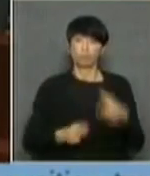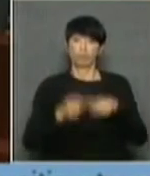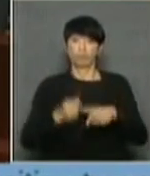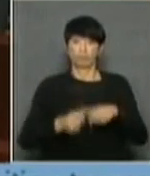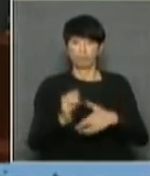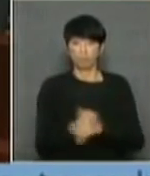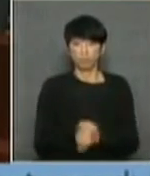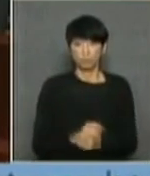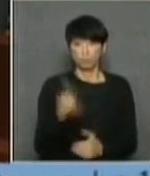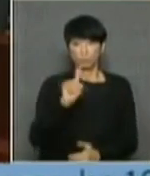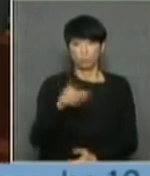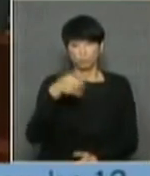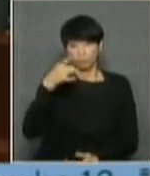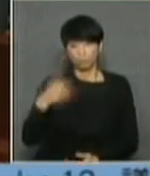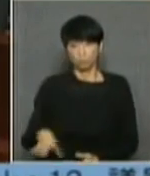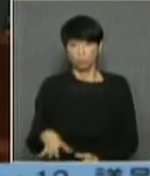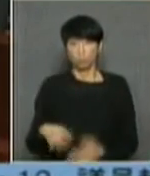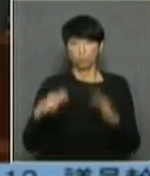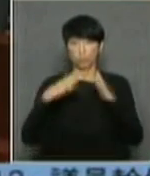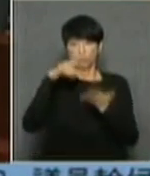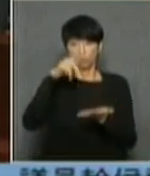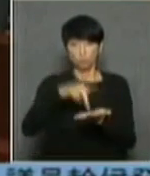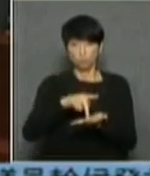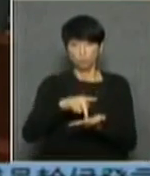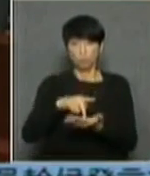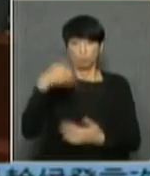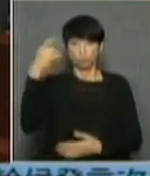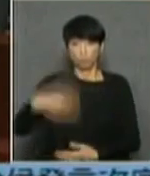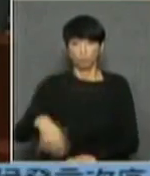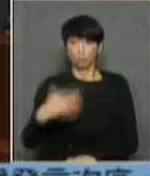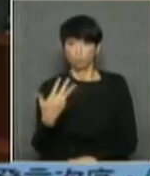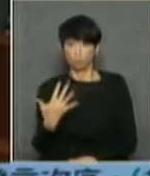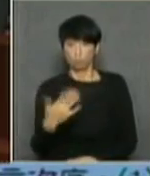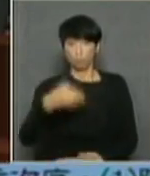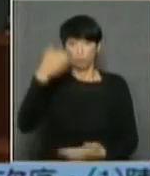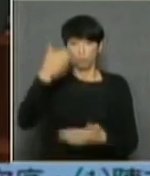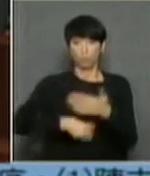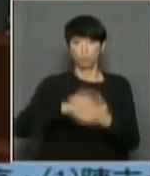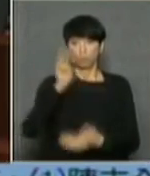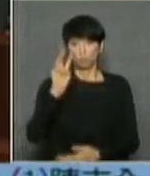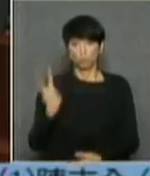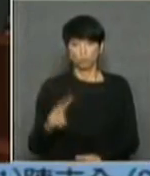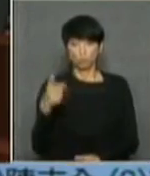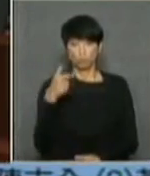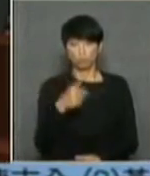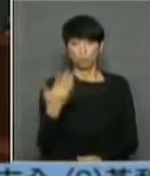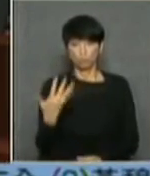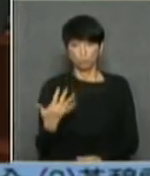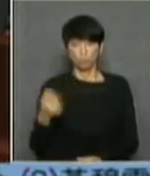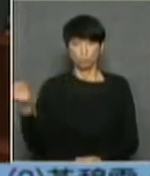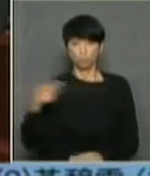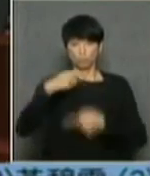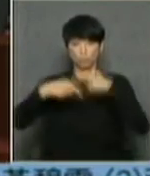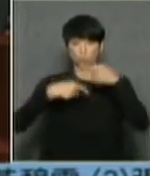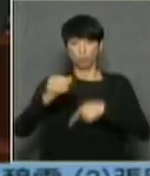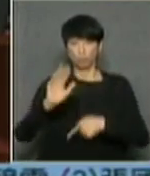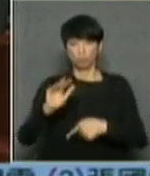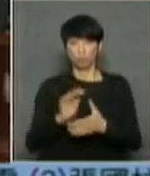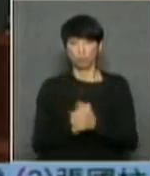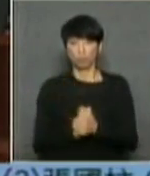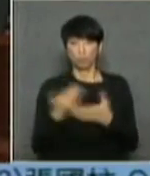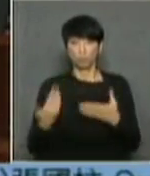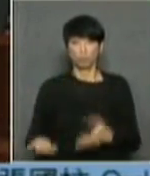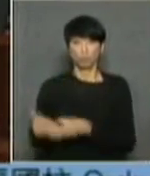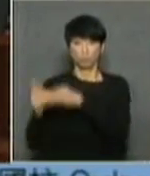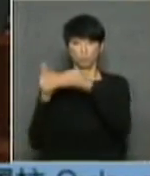去豁免租金啊，豁免几多啊，或者是减免水费呢，这些可以再作讨论。我今天呢就带了资